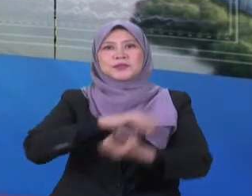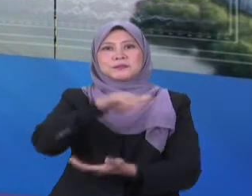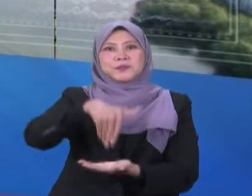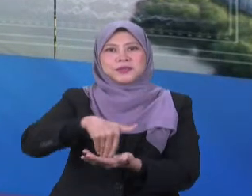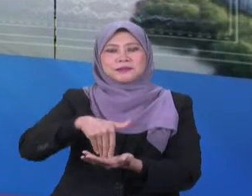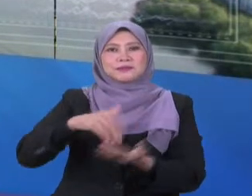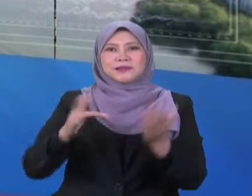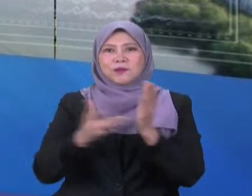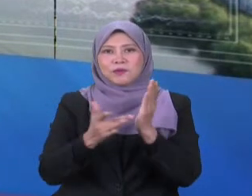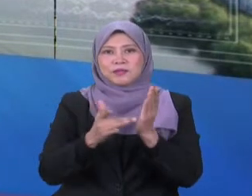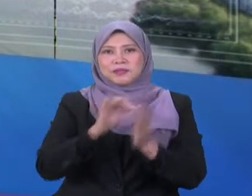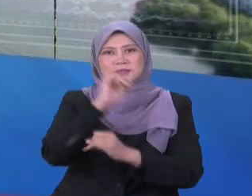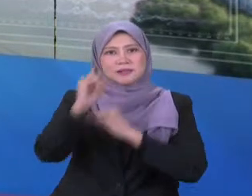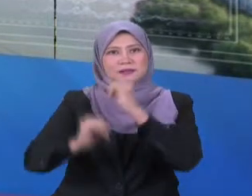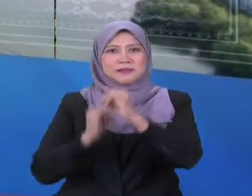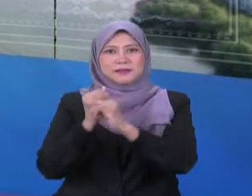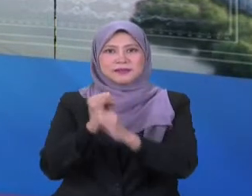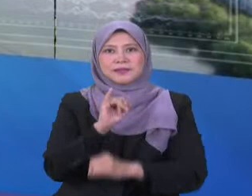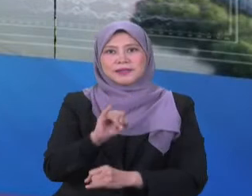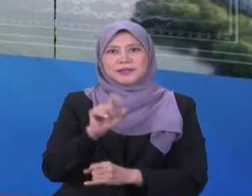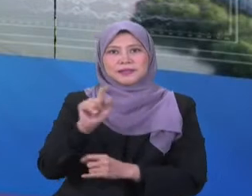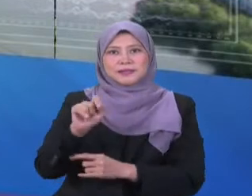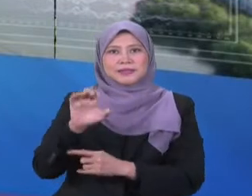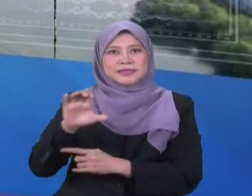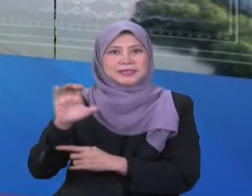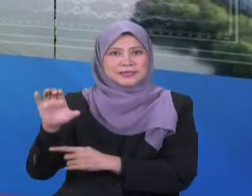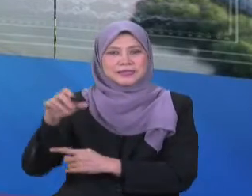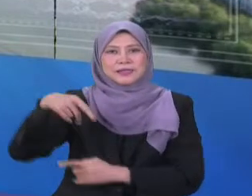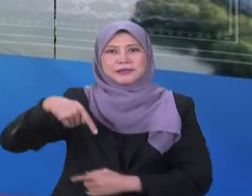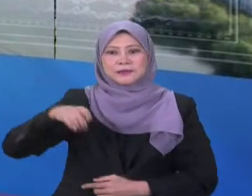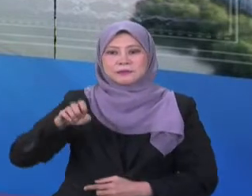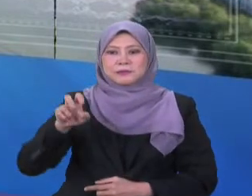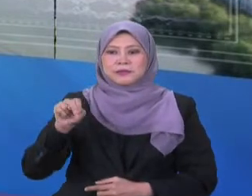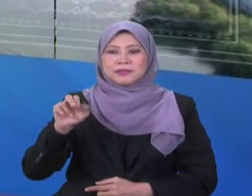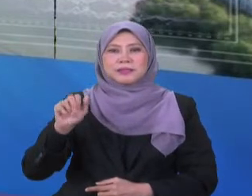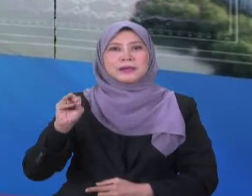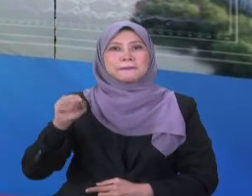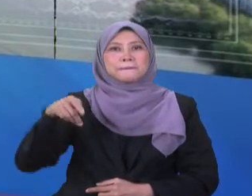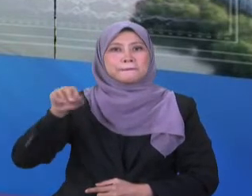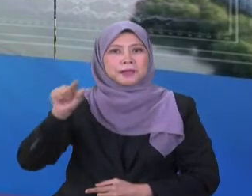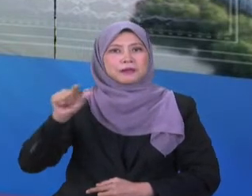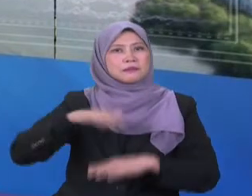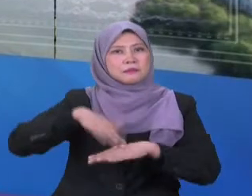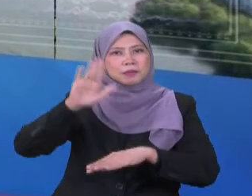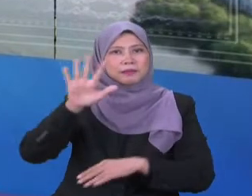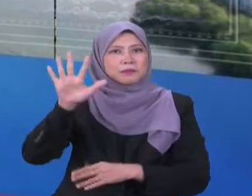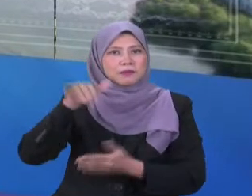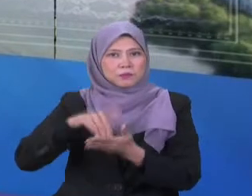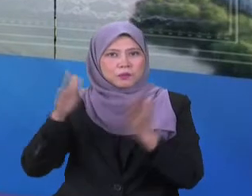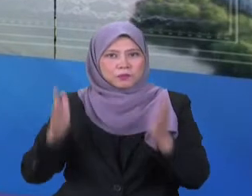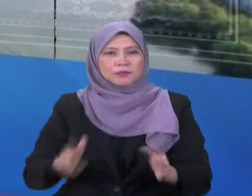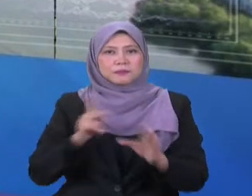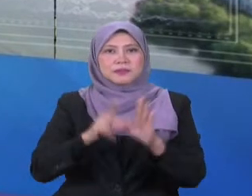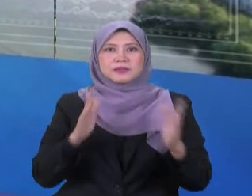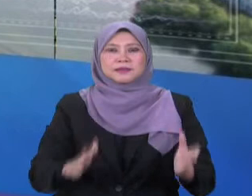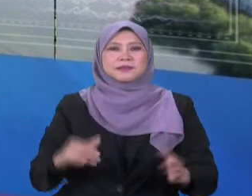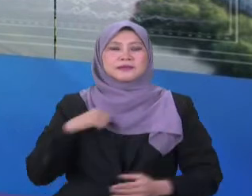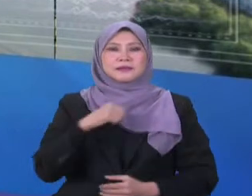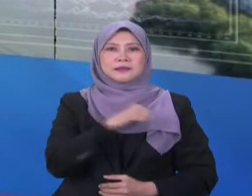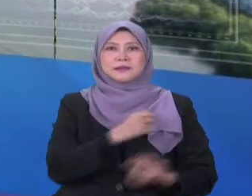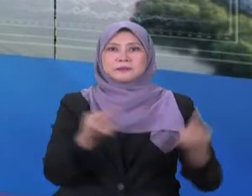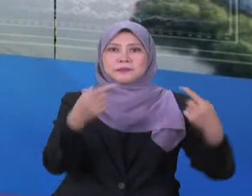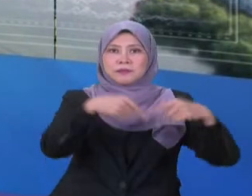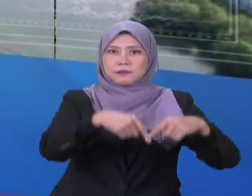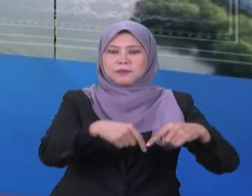convention teknologi yang terbangsa itcc penampang dianggarkan lebih 5000 peserta hadir terdiri ahli Parti